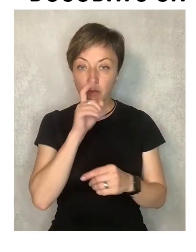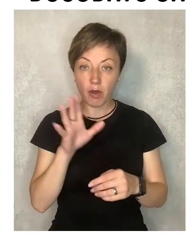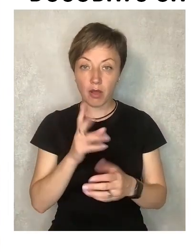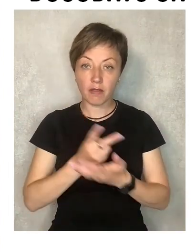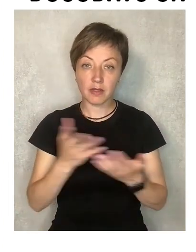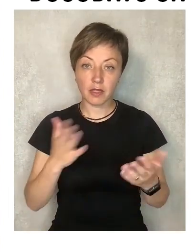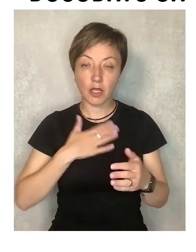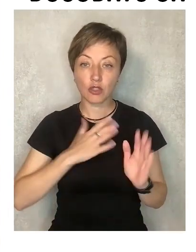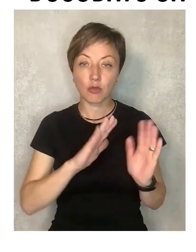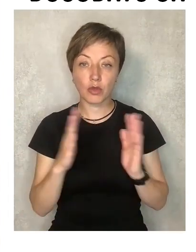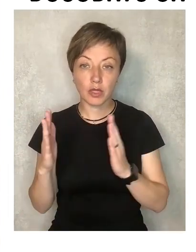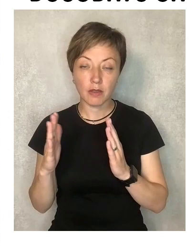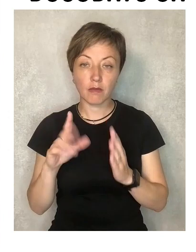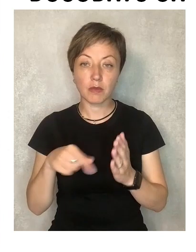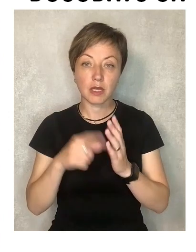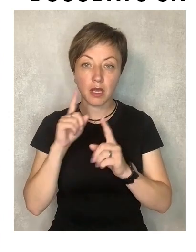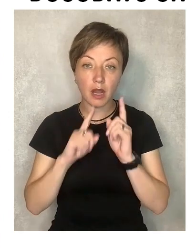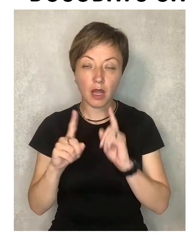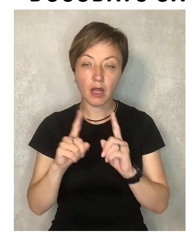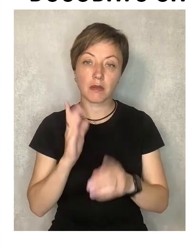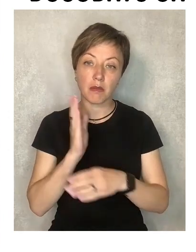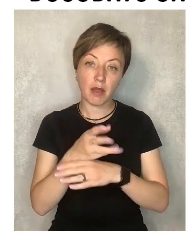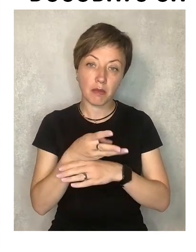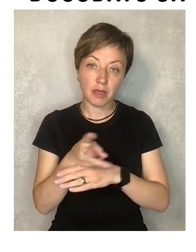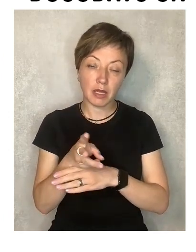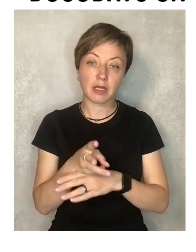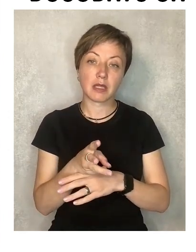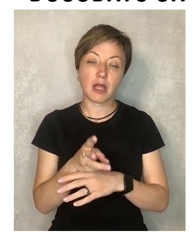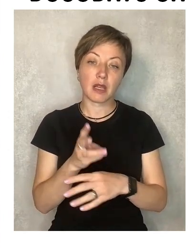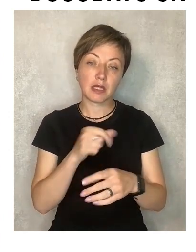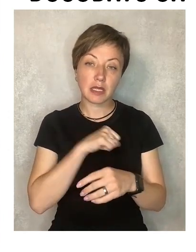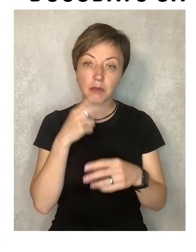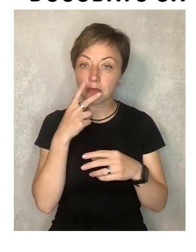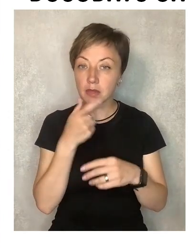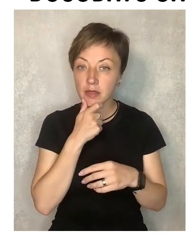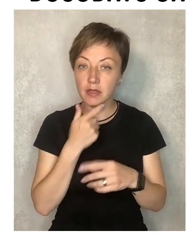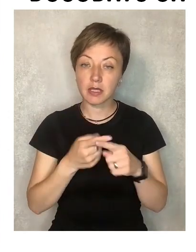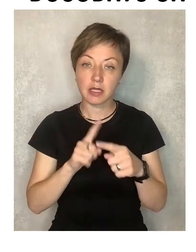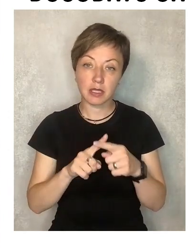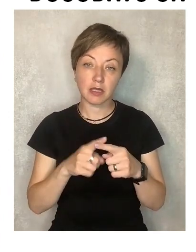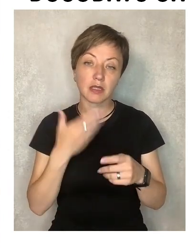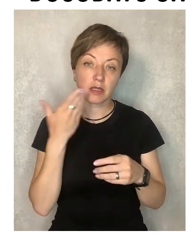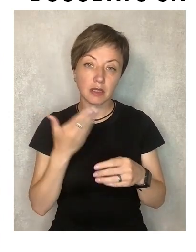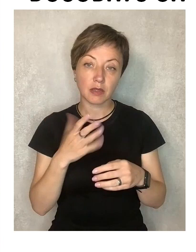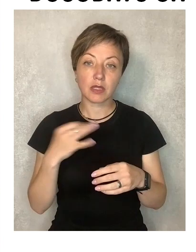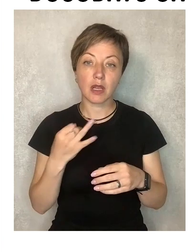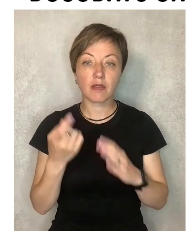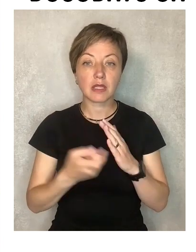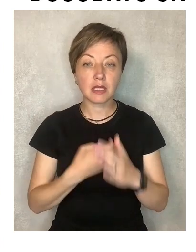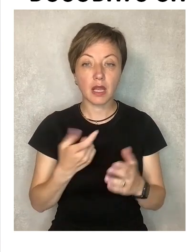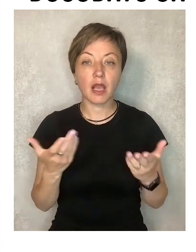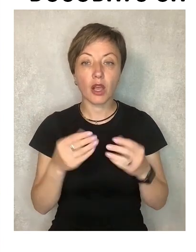події, які відбуваються в міській раді, вони вели прямі трансляції, люди прямо самі сиділи, дивилися їхні стріми, їм було цікаво дізнатися, яке